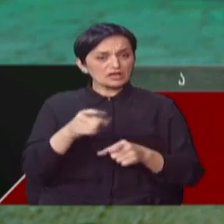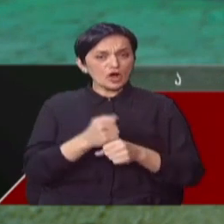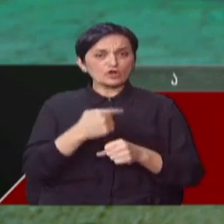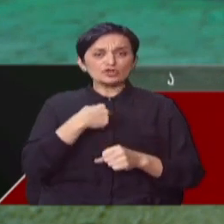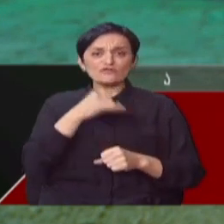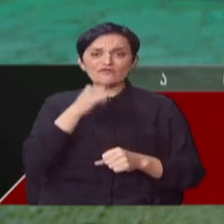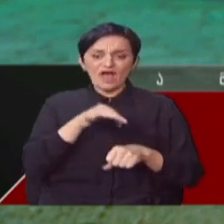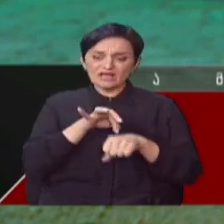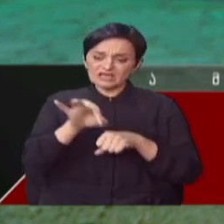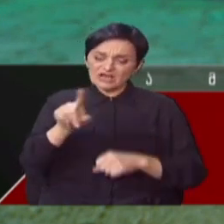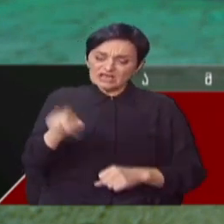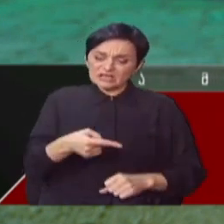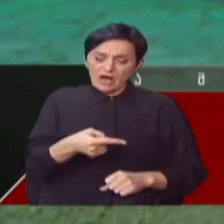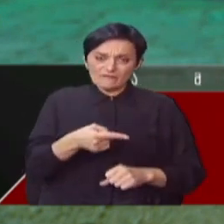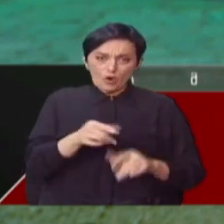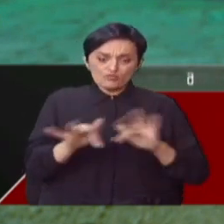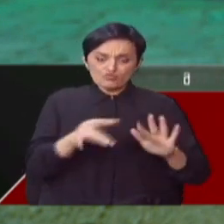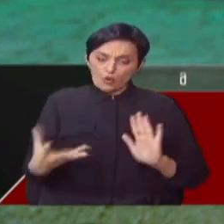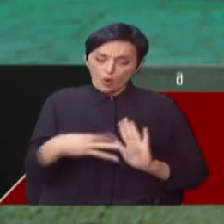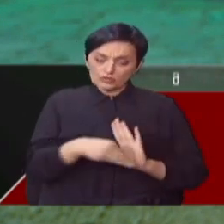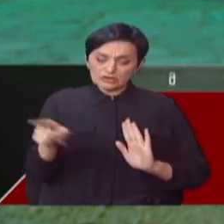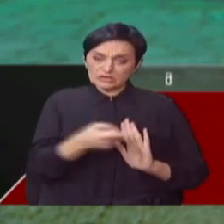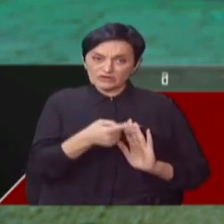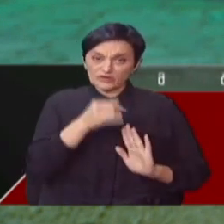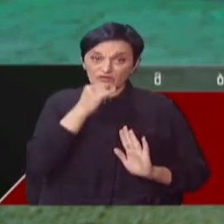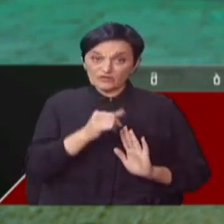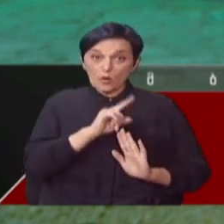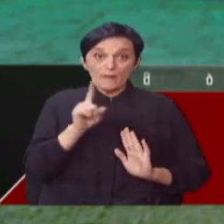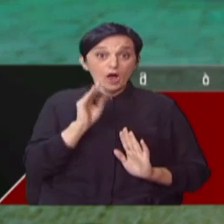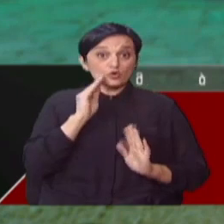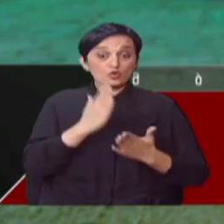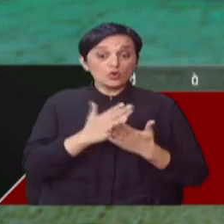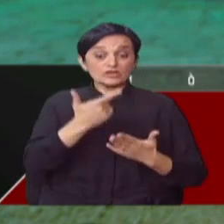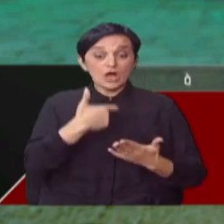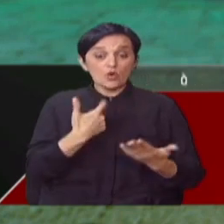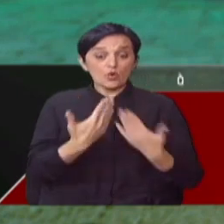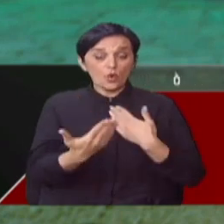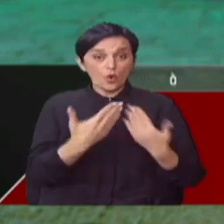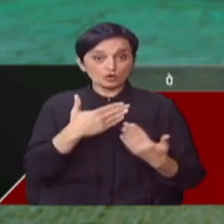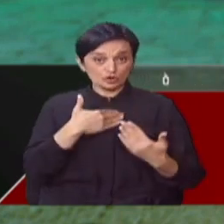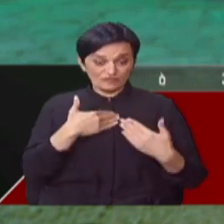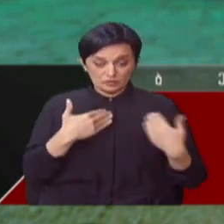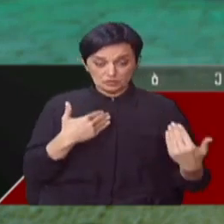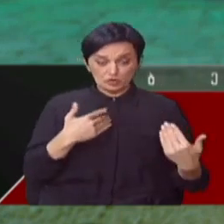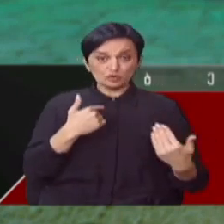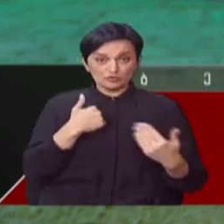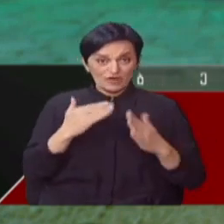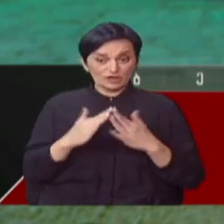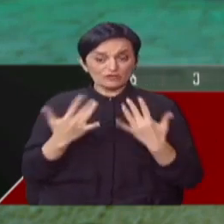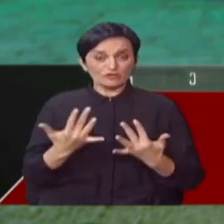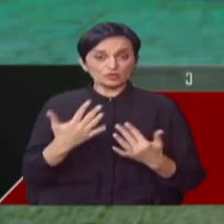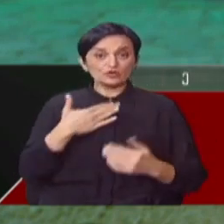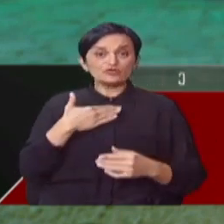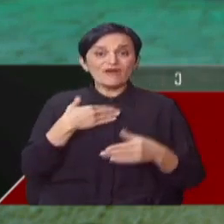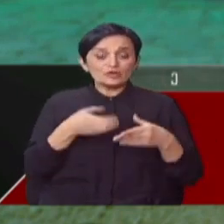ვერ დავაძალებთ რომ ამ პროცესში შემოვიდნენ. Მაგრამ როდესაც კონსტრუქციული მიდგომა არის ჩვენი მხრიდან, ჩვენც ვითხოვთ ქვეყნის